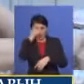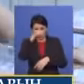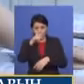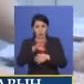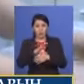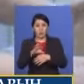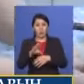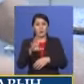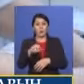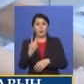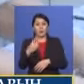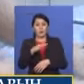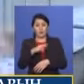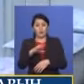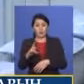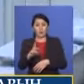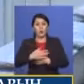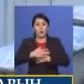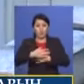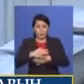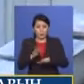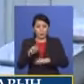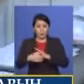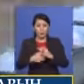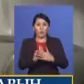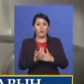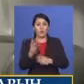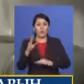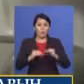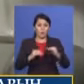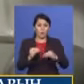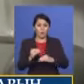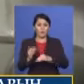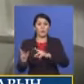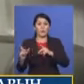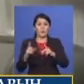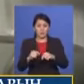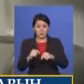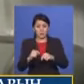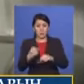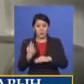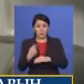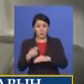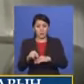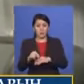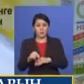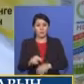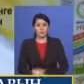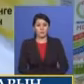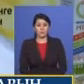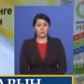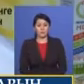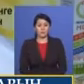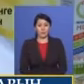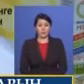өнімді 520 тоннаға дейін жеткізбек. Ол үшін заманауи қондырғылар әкелініп орнатылуда. Солардың бірі сүт құю желілері.